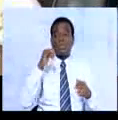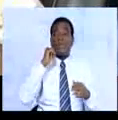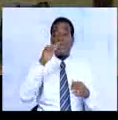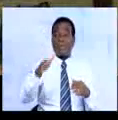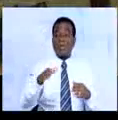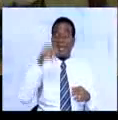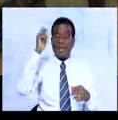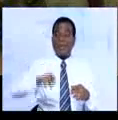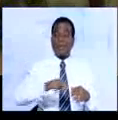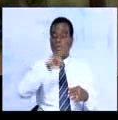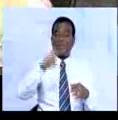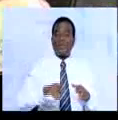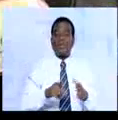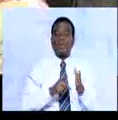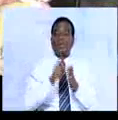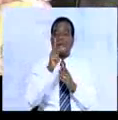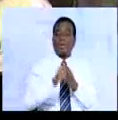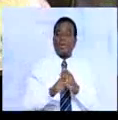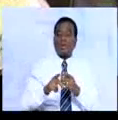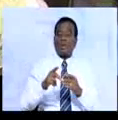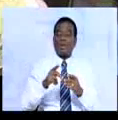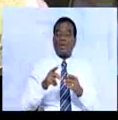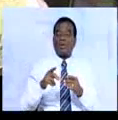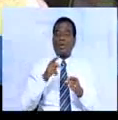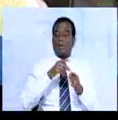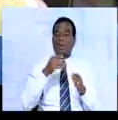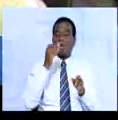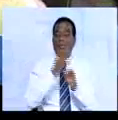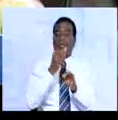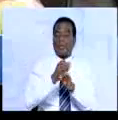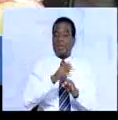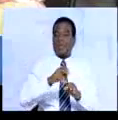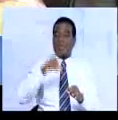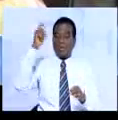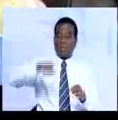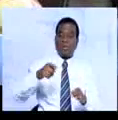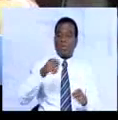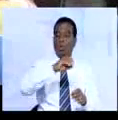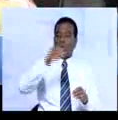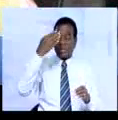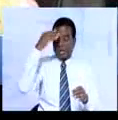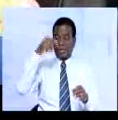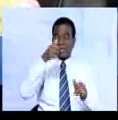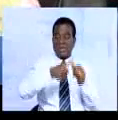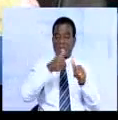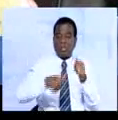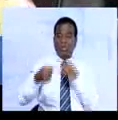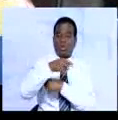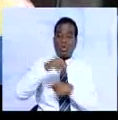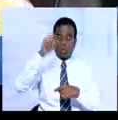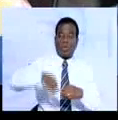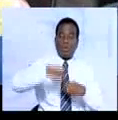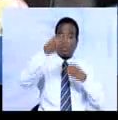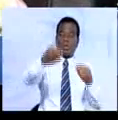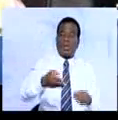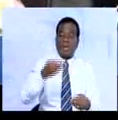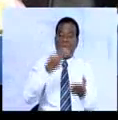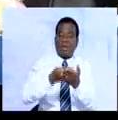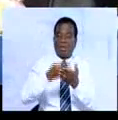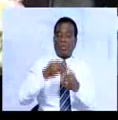il faut user de stratégies. En fonction de leurs besoins, on sait que chaque jour, on doit leur donner un certain montant pour leur